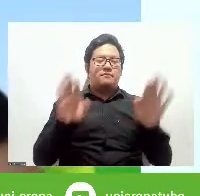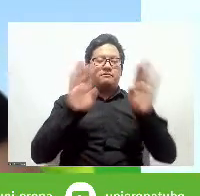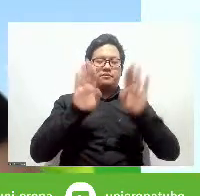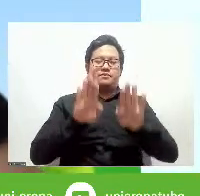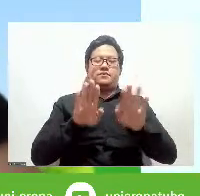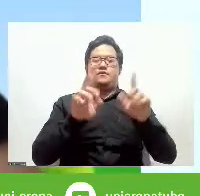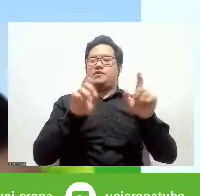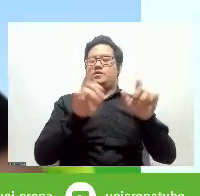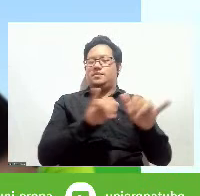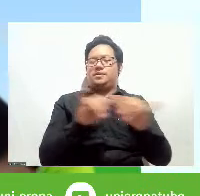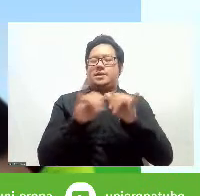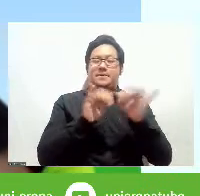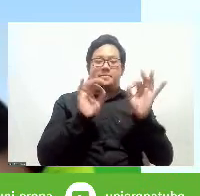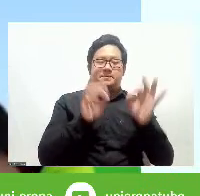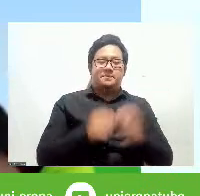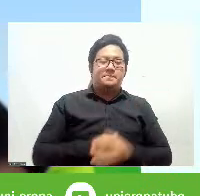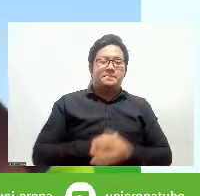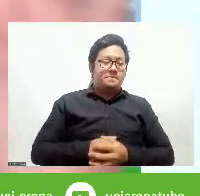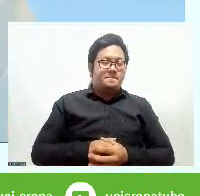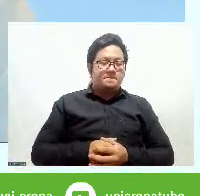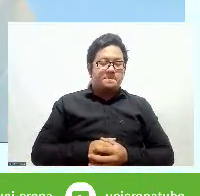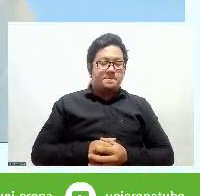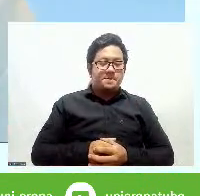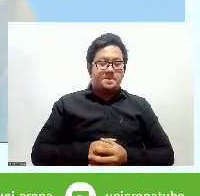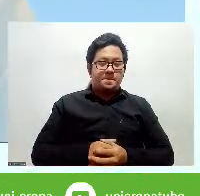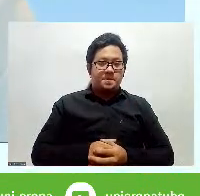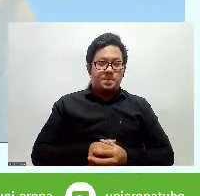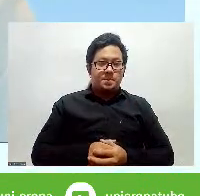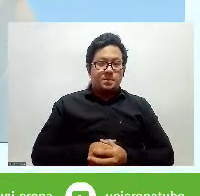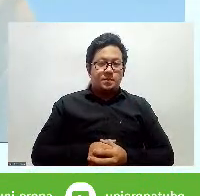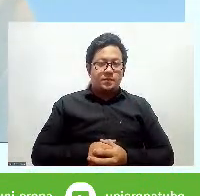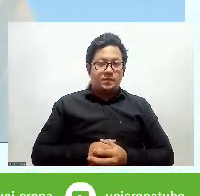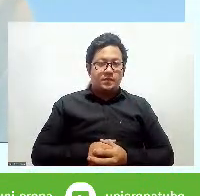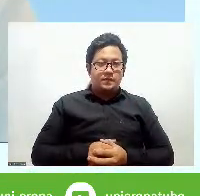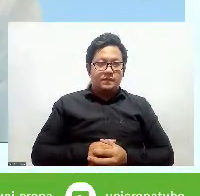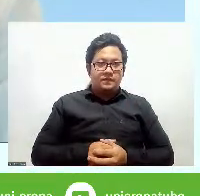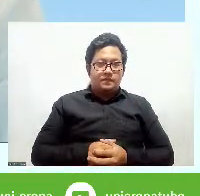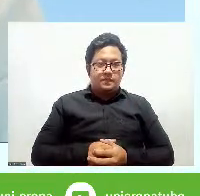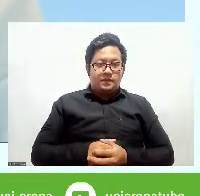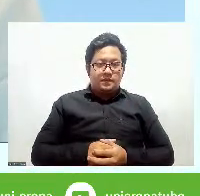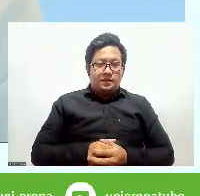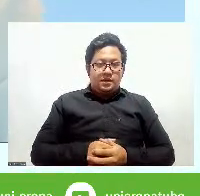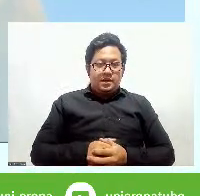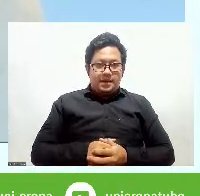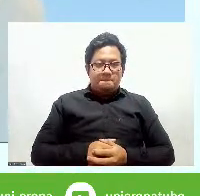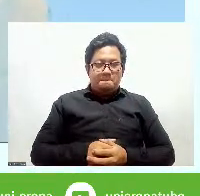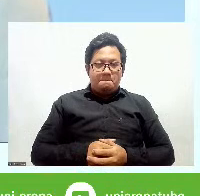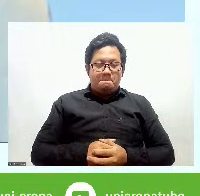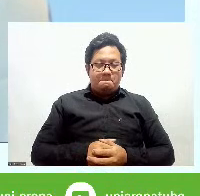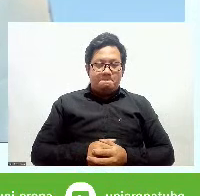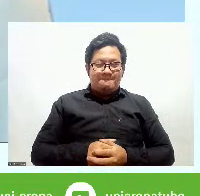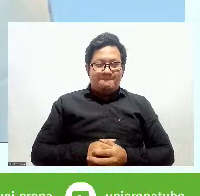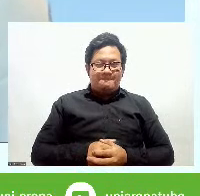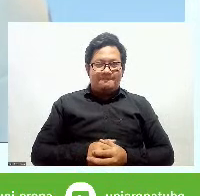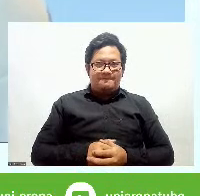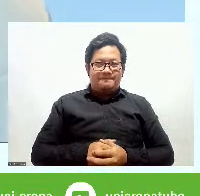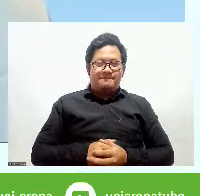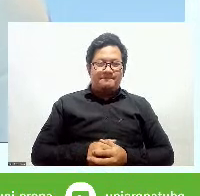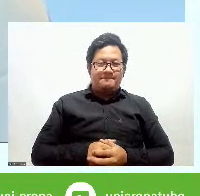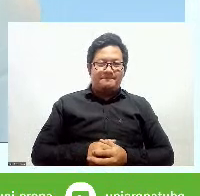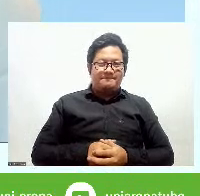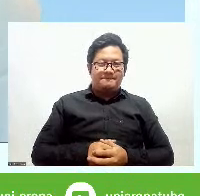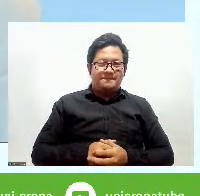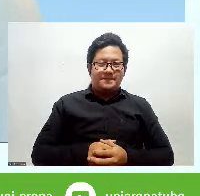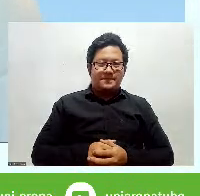di-share thingkin kamera jadi berdua dan foto bersama ya kita hitung